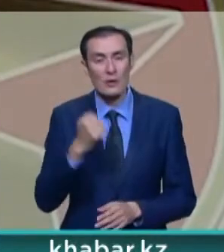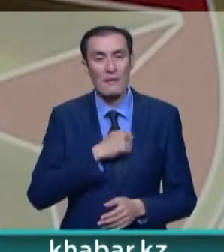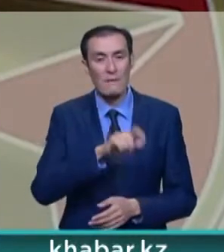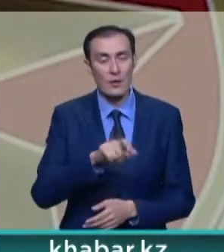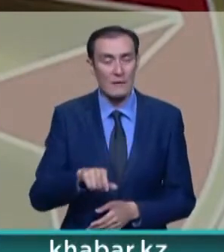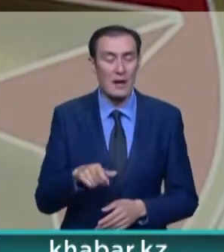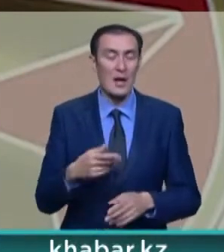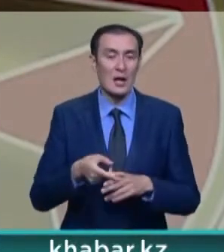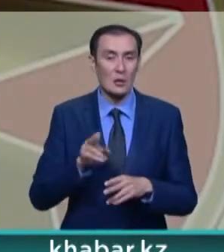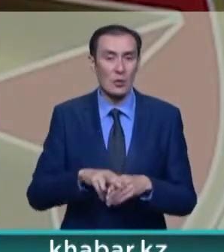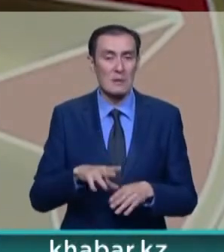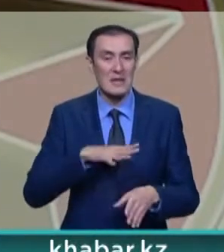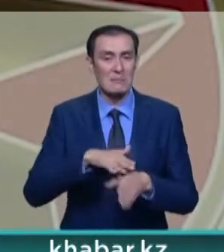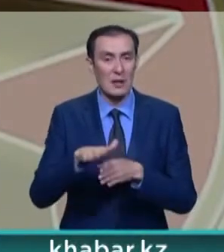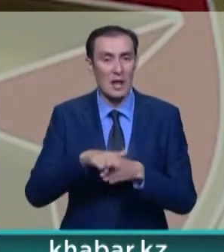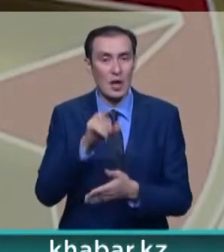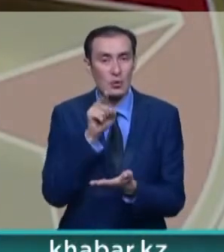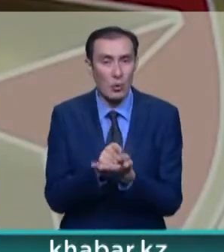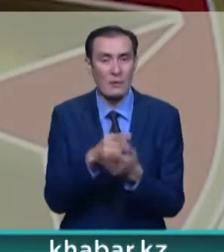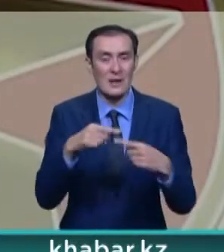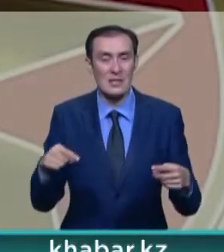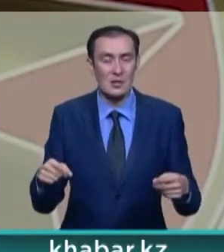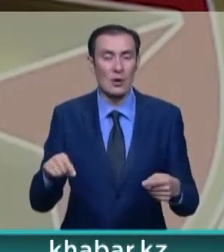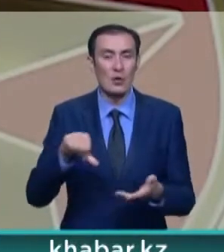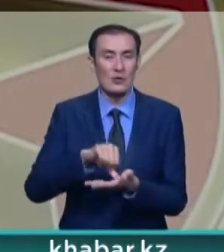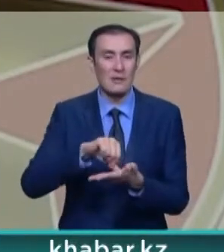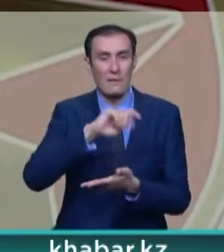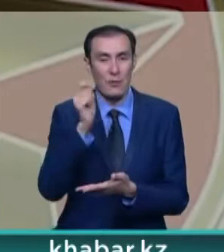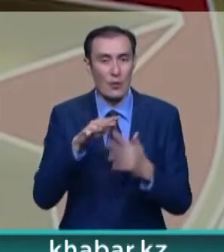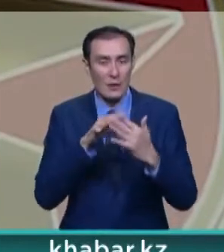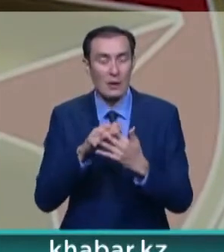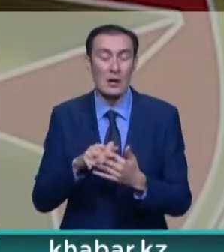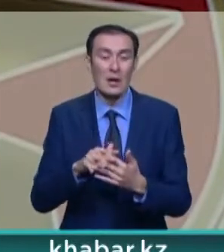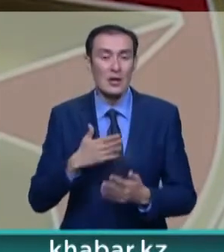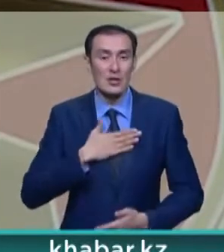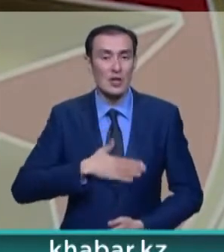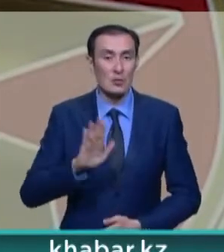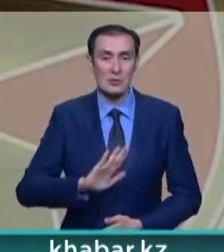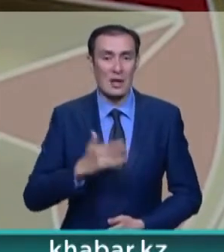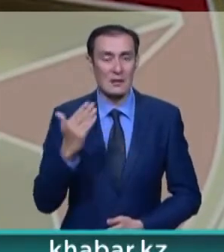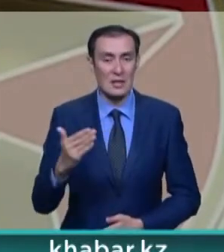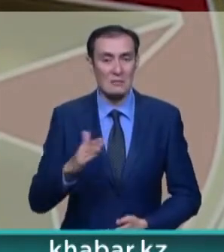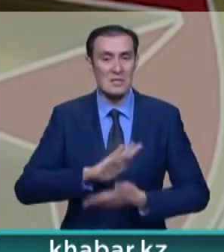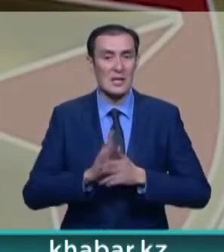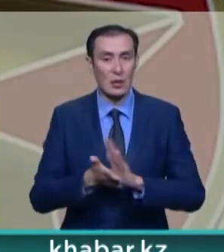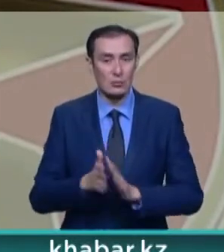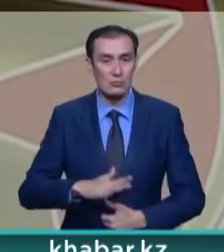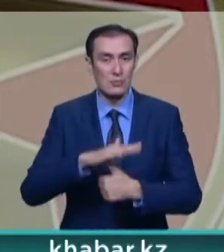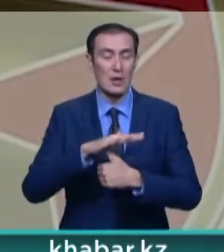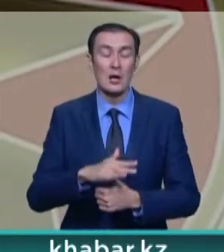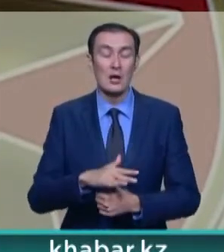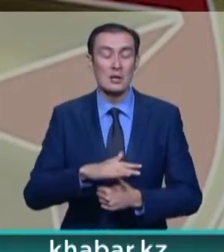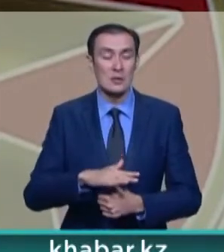воинов-интернационалистов, которые исполняли интернациональный долг в различных точках мира, не устраивает их статус. Мы считаем, что